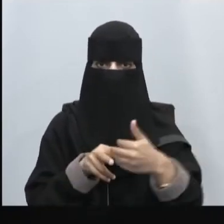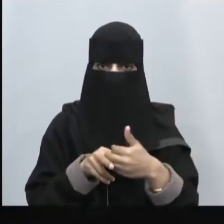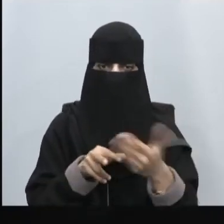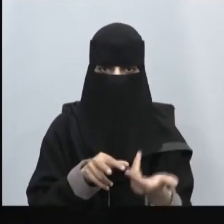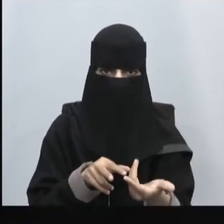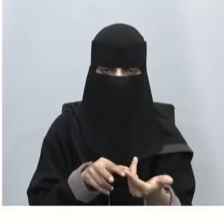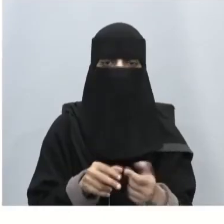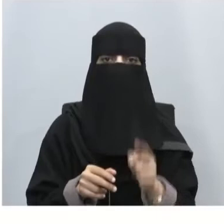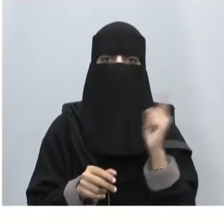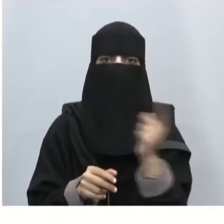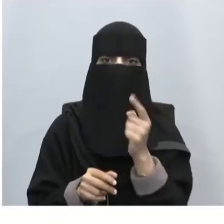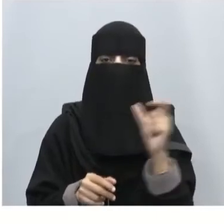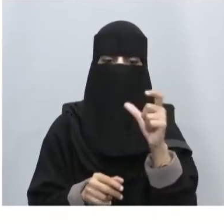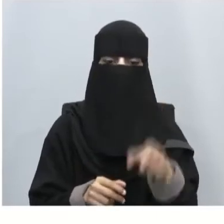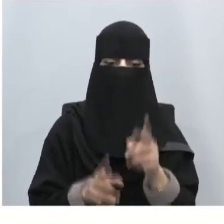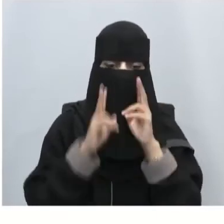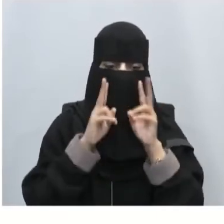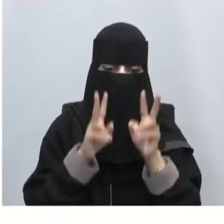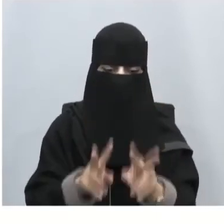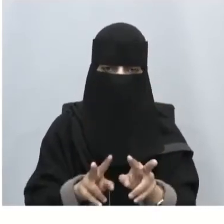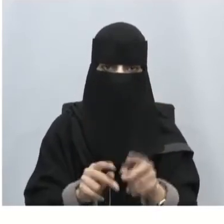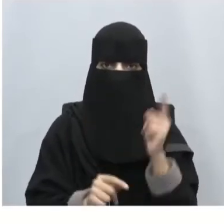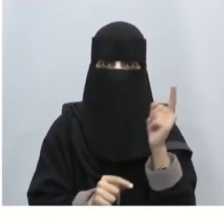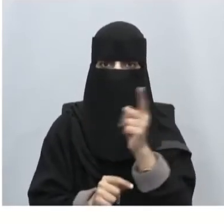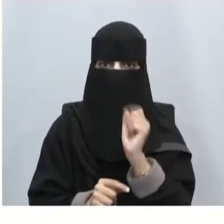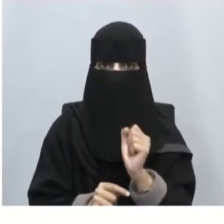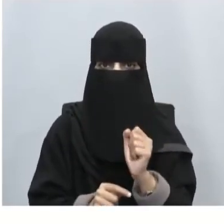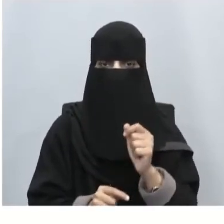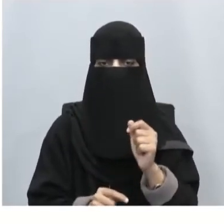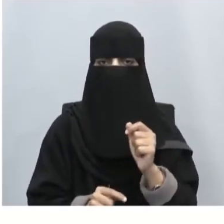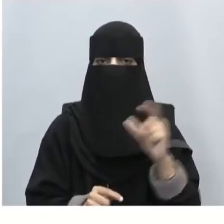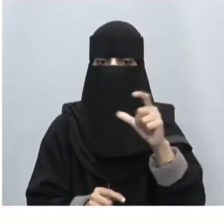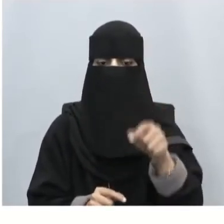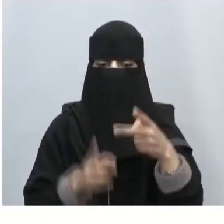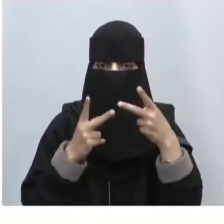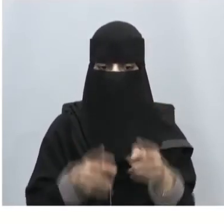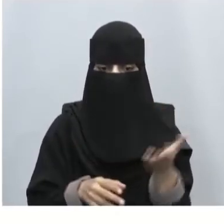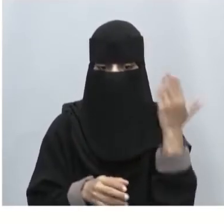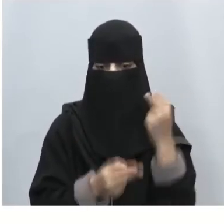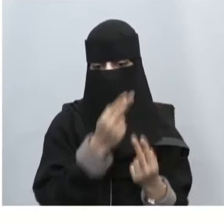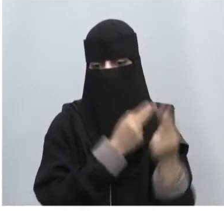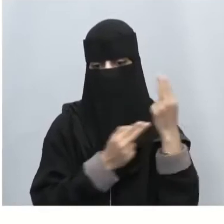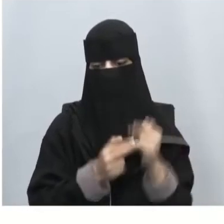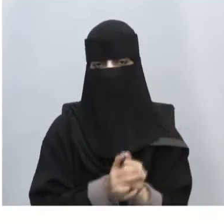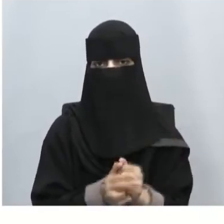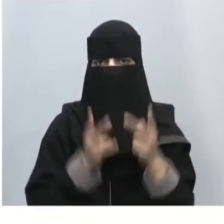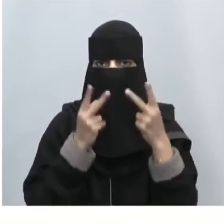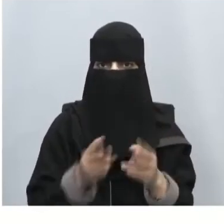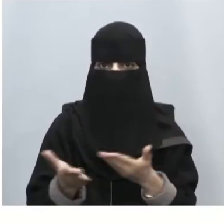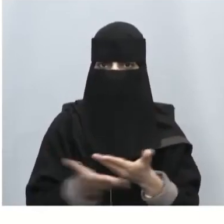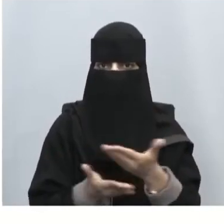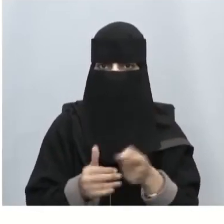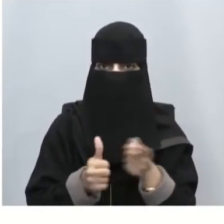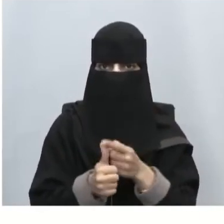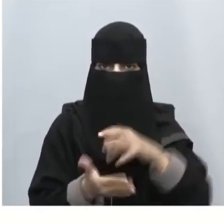الاسلامي لدينا هنا الخارطه للبلاد الاسلاميه في تلك الفتره التاريخيه نبدا الحديث عن